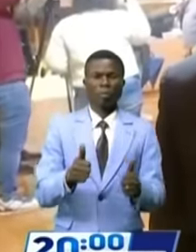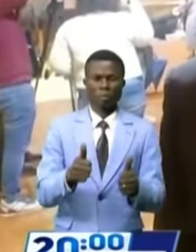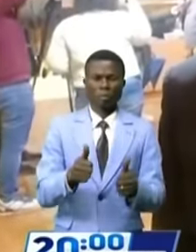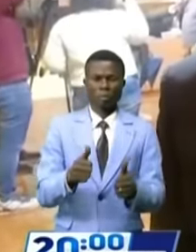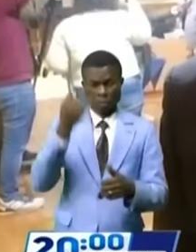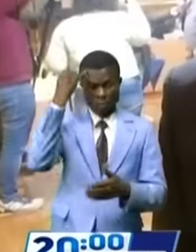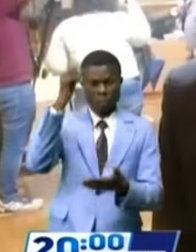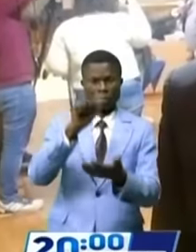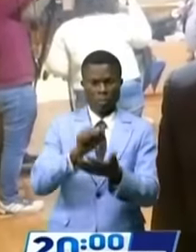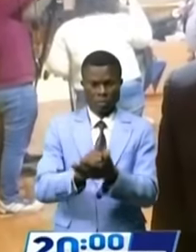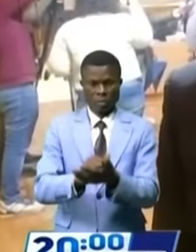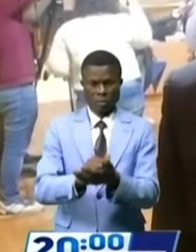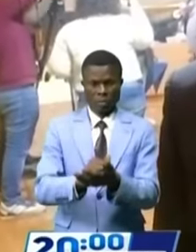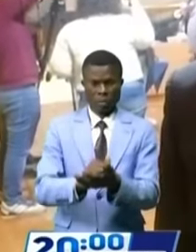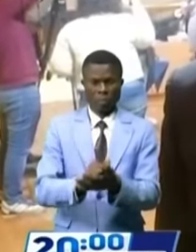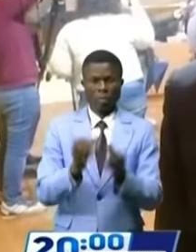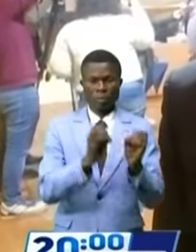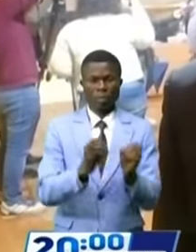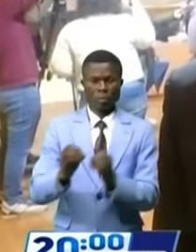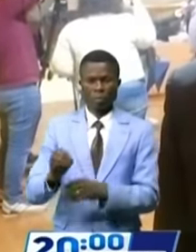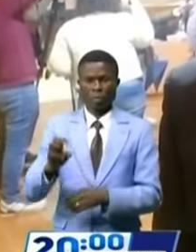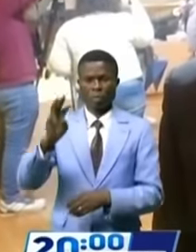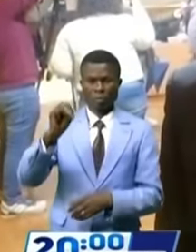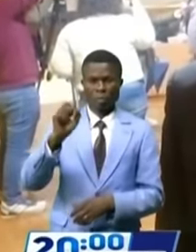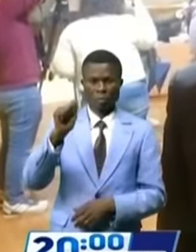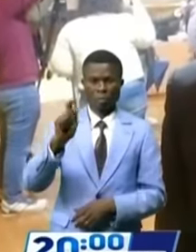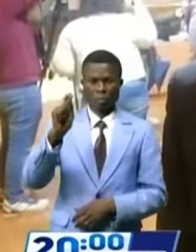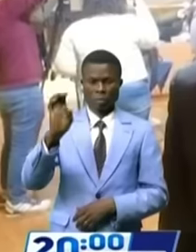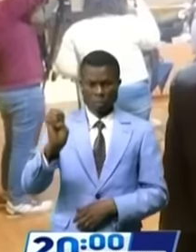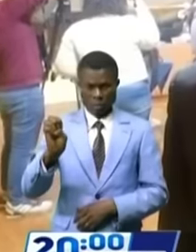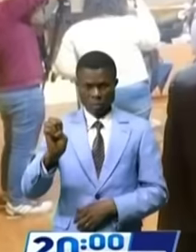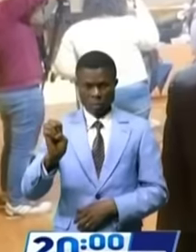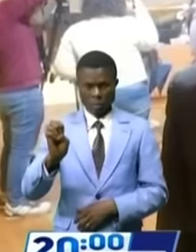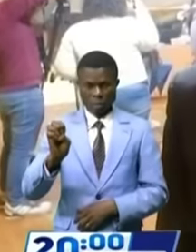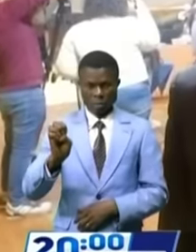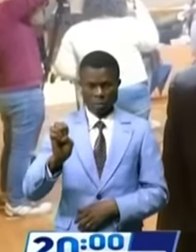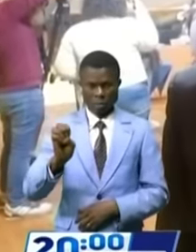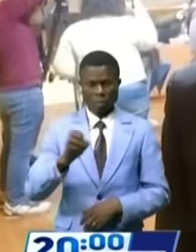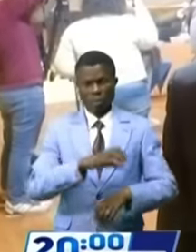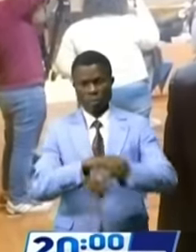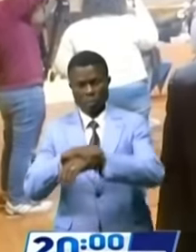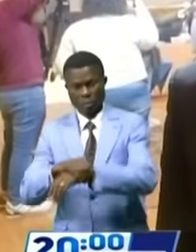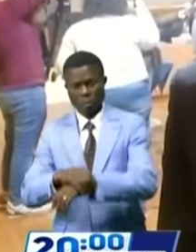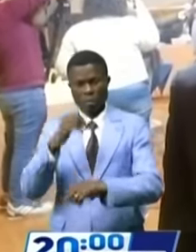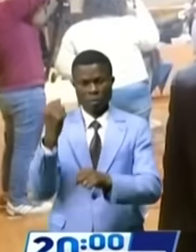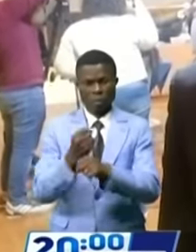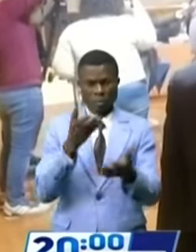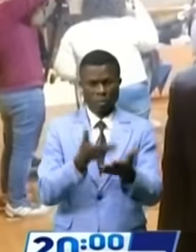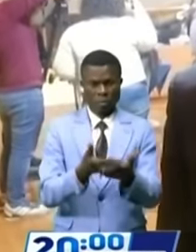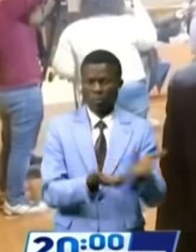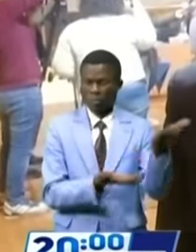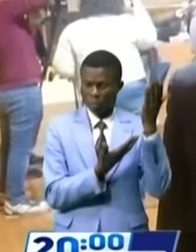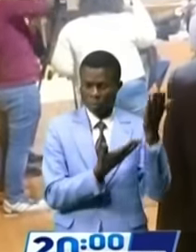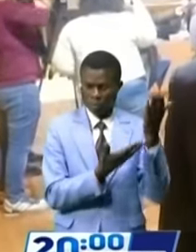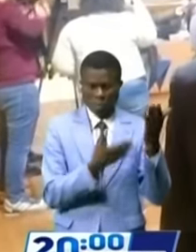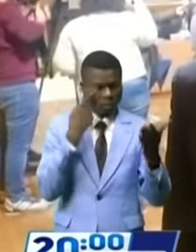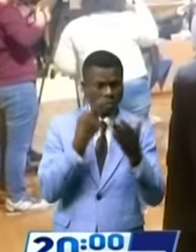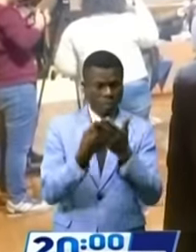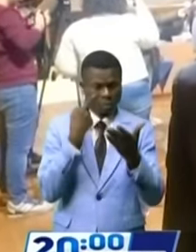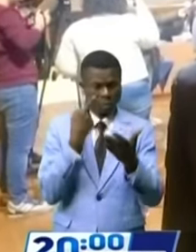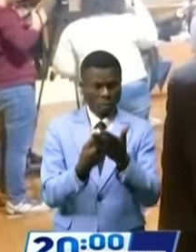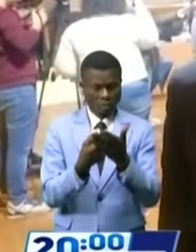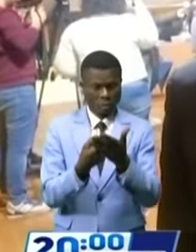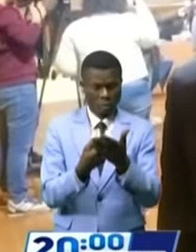dans ce cadre que l'organisation MAT pour la paix nous a conviés à cette mission importante d'observation des